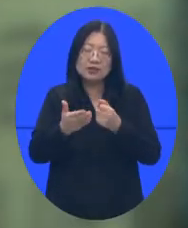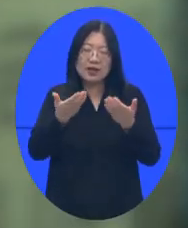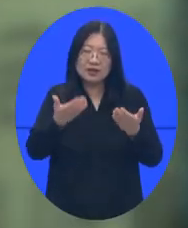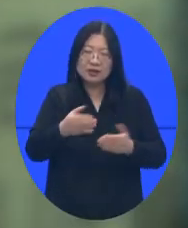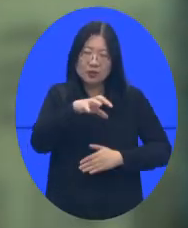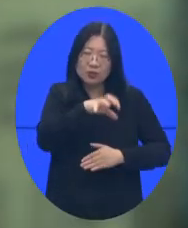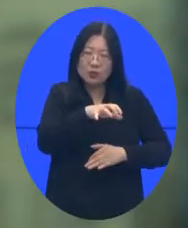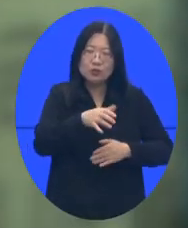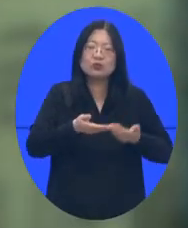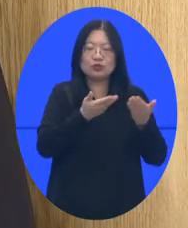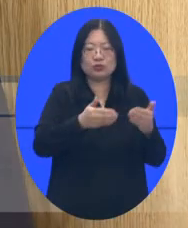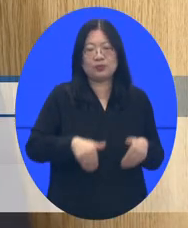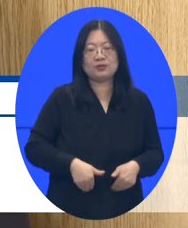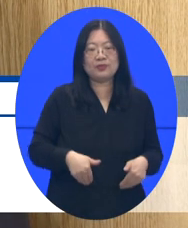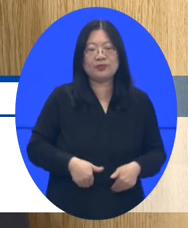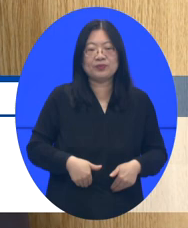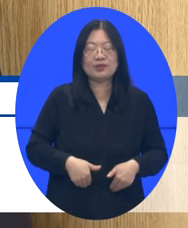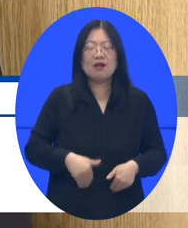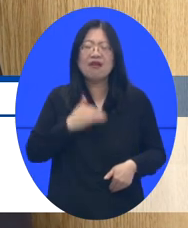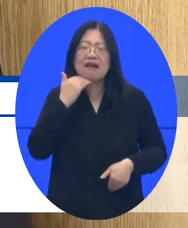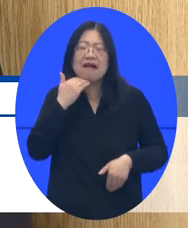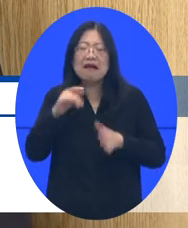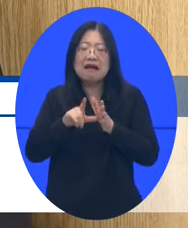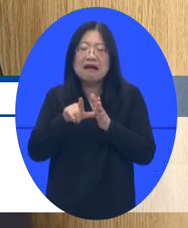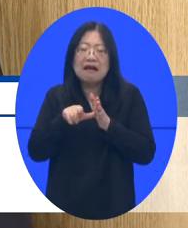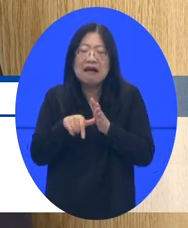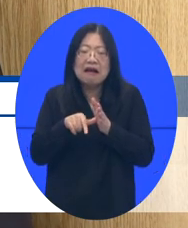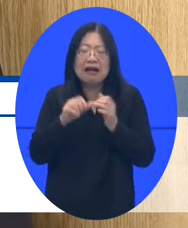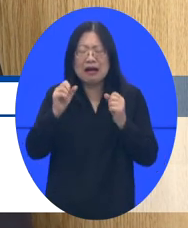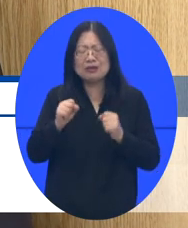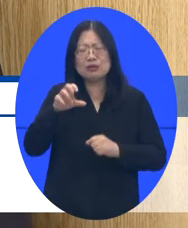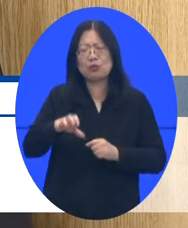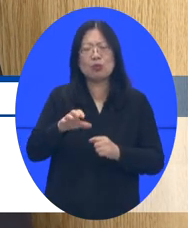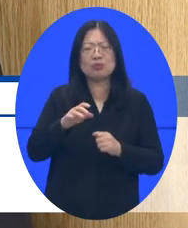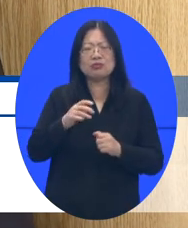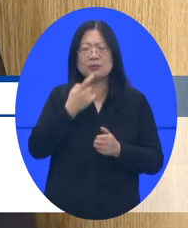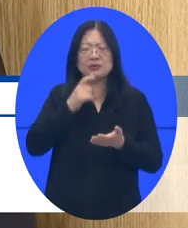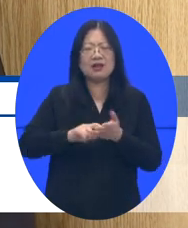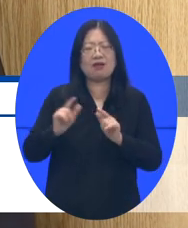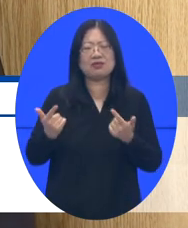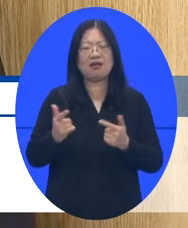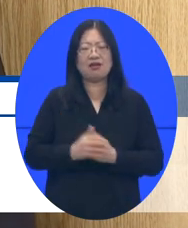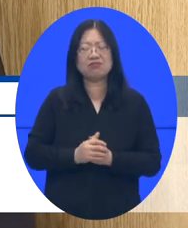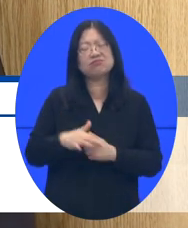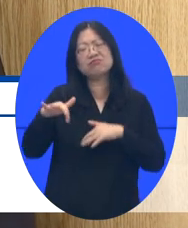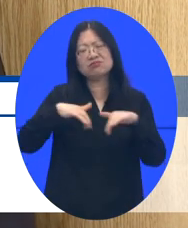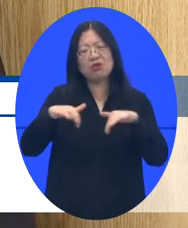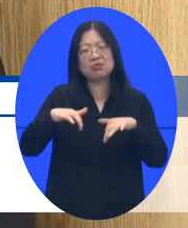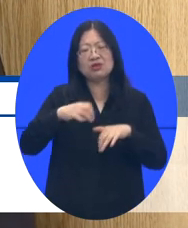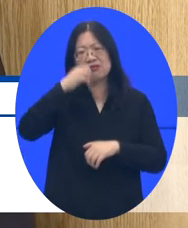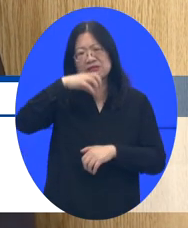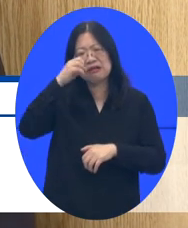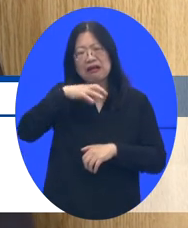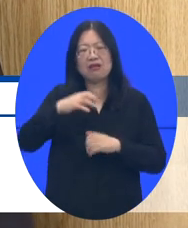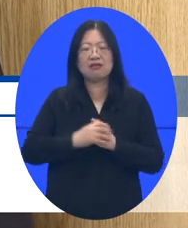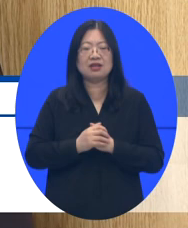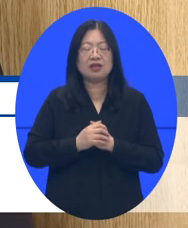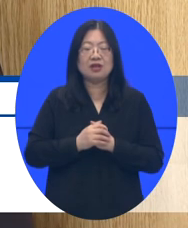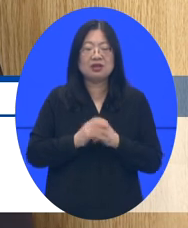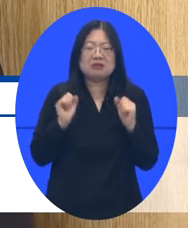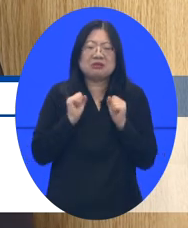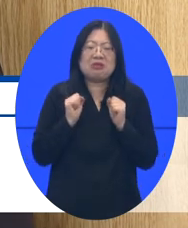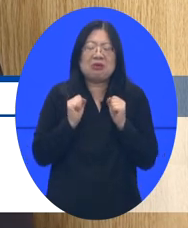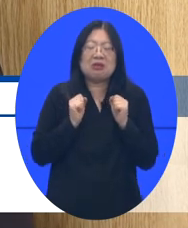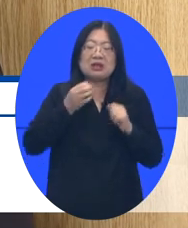조성이 필수적입니다 주로 대기 시간에는 있을곳이 마하지 않죠 뭐 길거리 있든가 주로